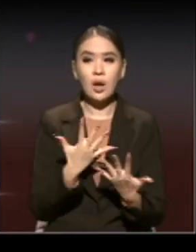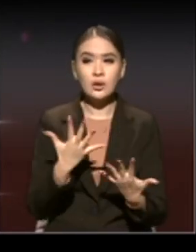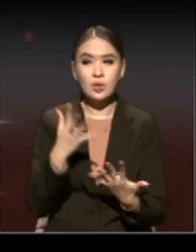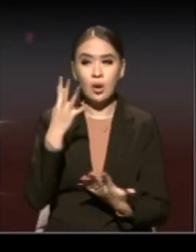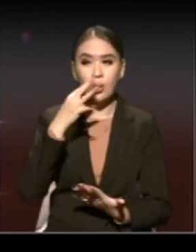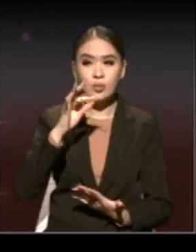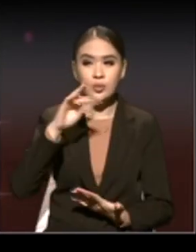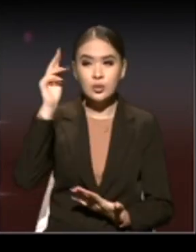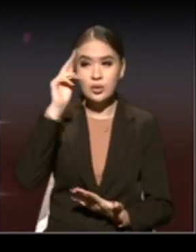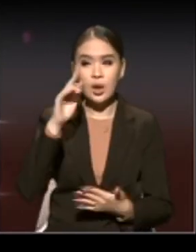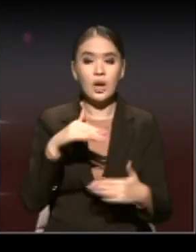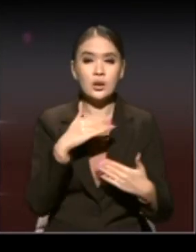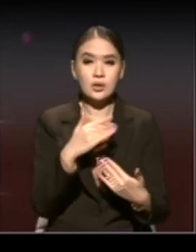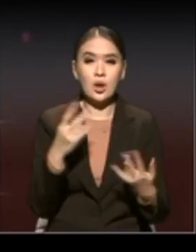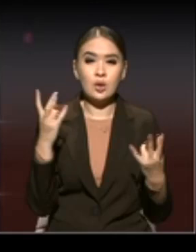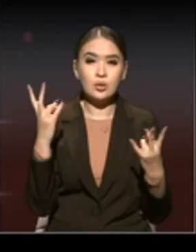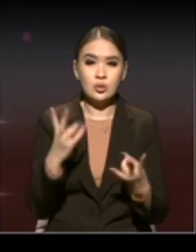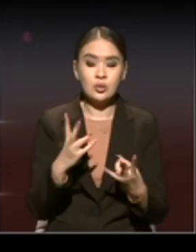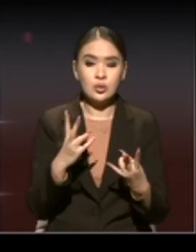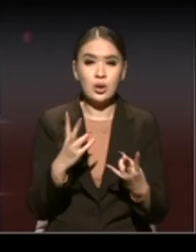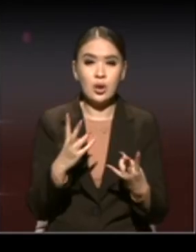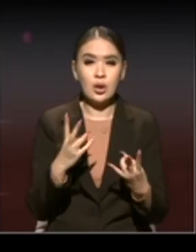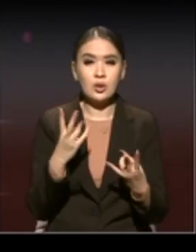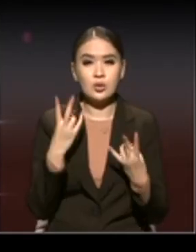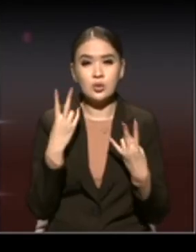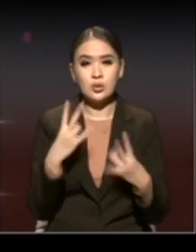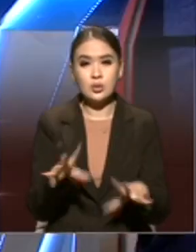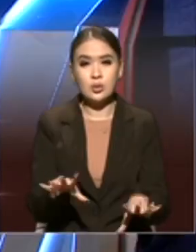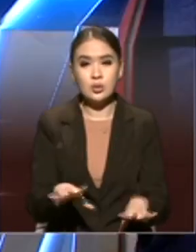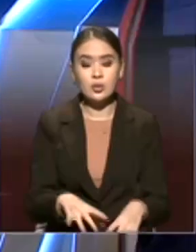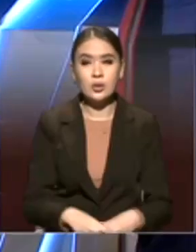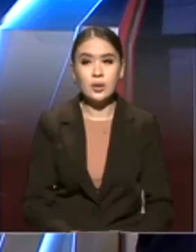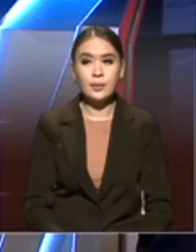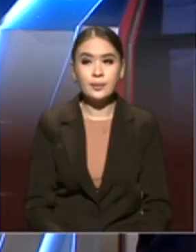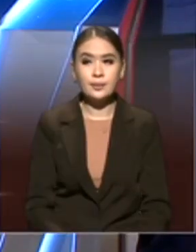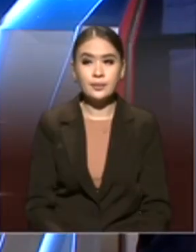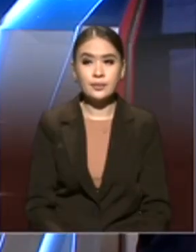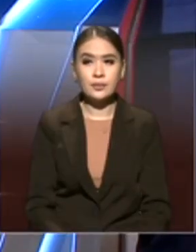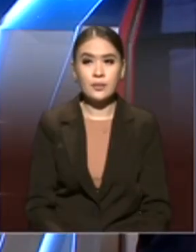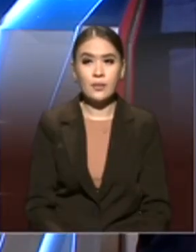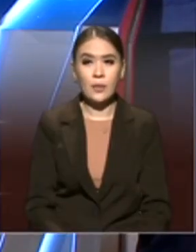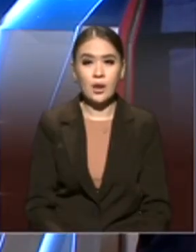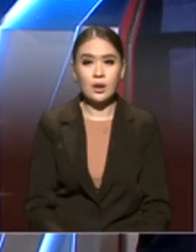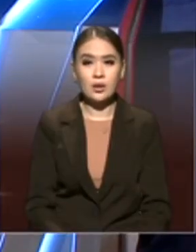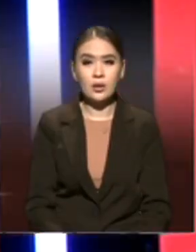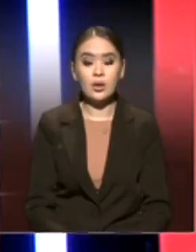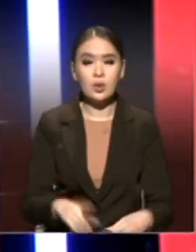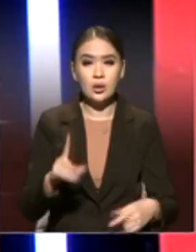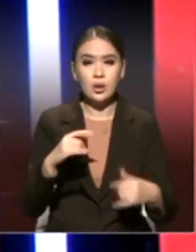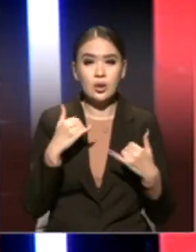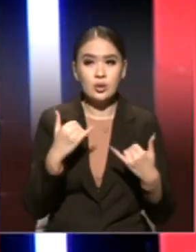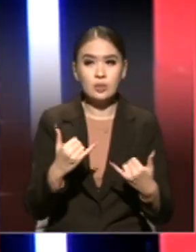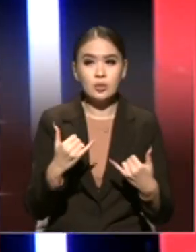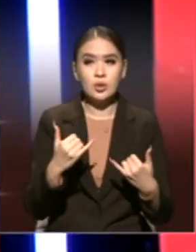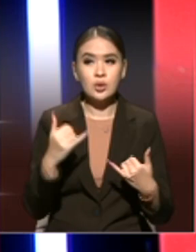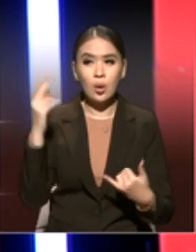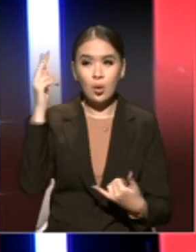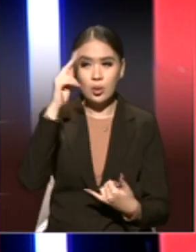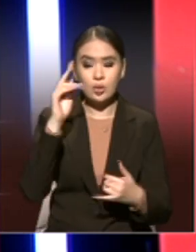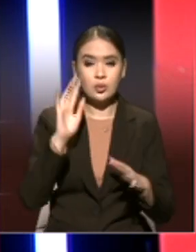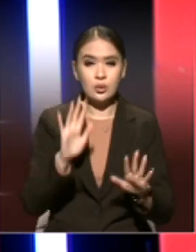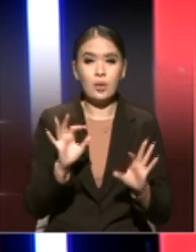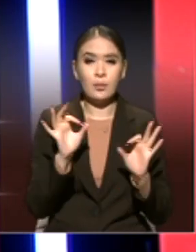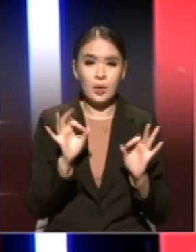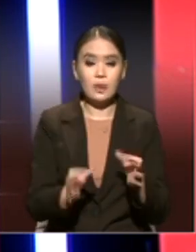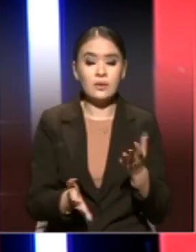алады, ол мамандығы ертең біздің нарықта қажет ете ме, қажет етпей ме деген. Өте жақсы мәселе көтеріп отырсыз. Өте жақсы. Бүгін мен ойлау бұл дұрыс нәрсе